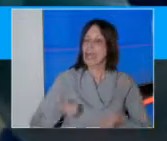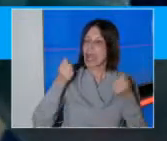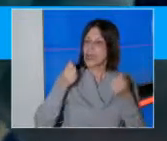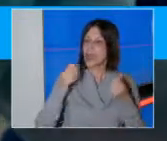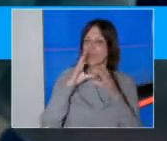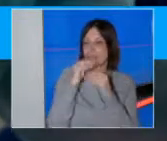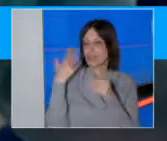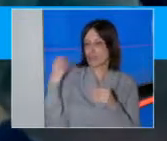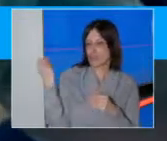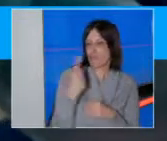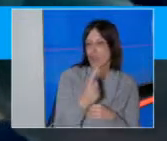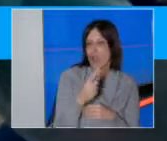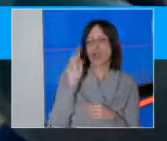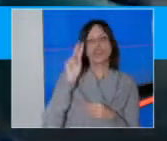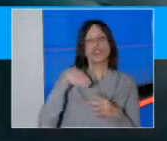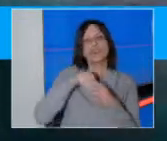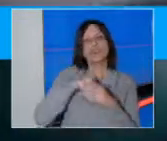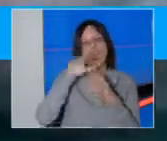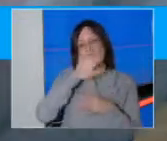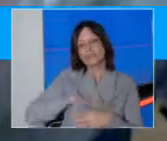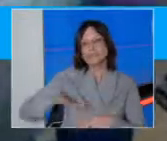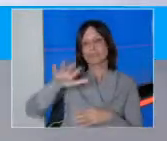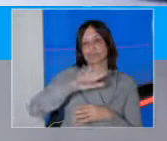אותם רק לפני שבוע, יש מתוך כלל